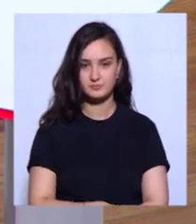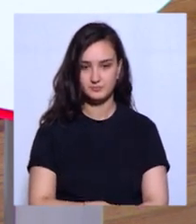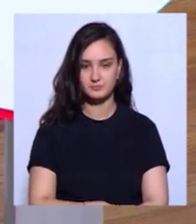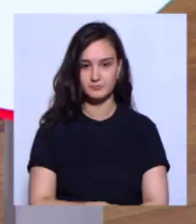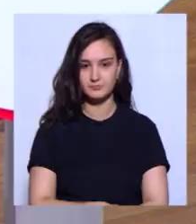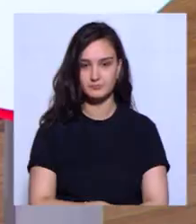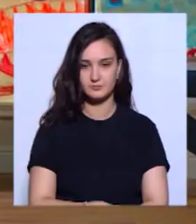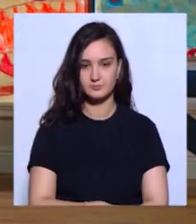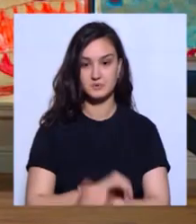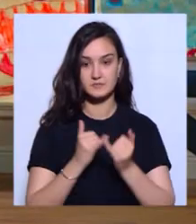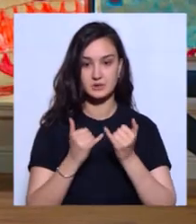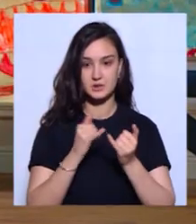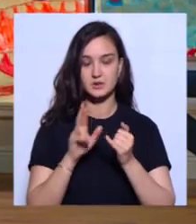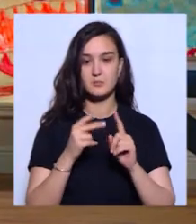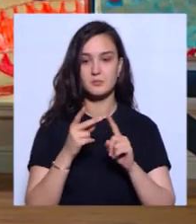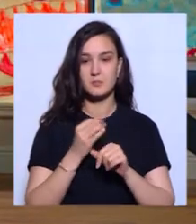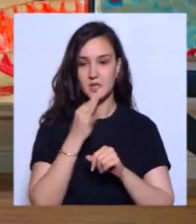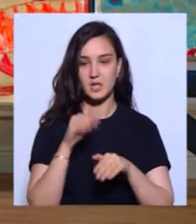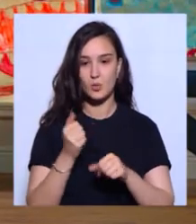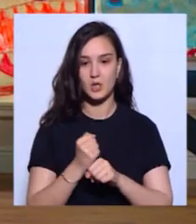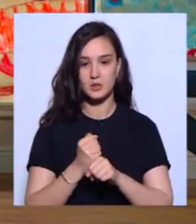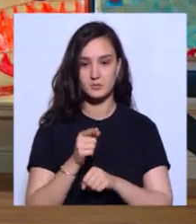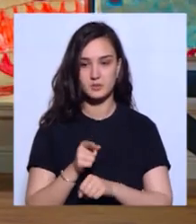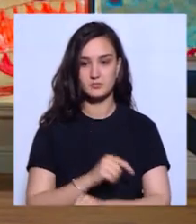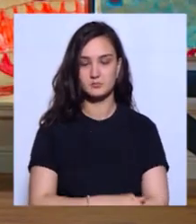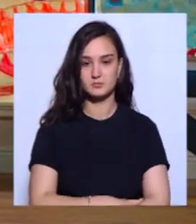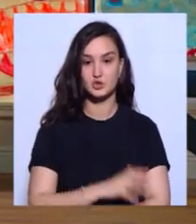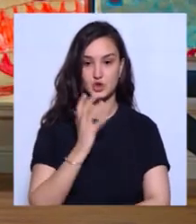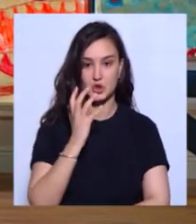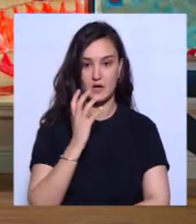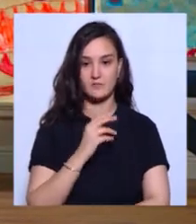ყვითელი მე რა გავუკეთებთ? შავ ზოლებს.